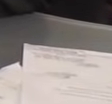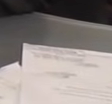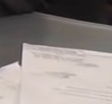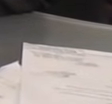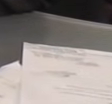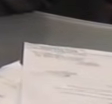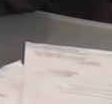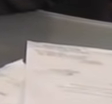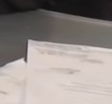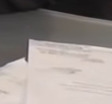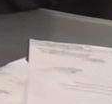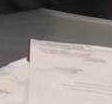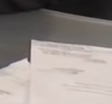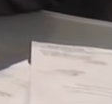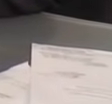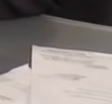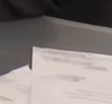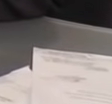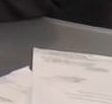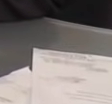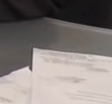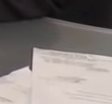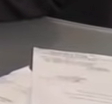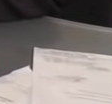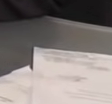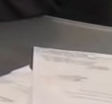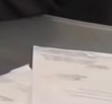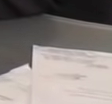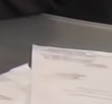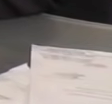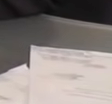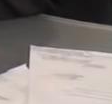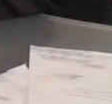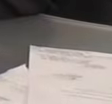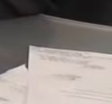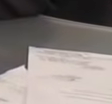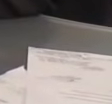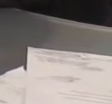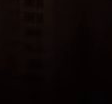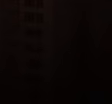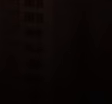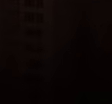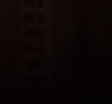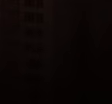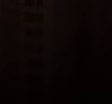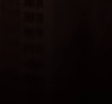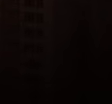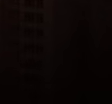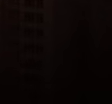natin sa barangay. Tapos magpupostyan ng mga polis doon na hindi na sila pwedeng pumasok, okay?